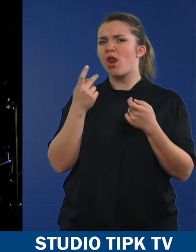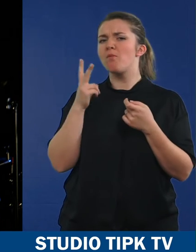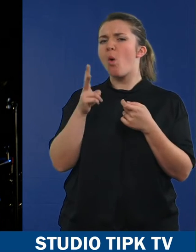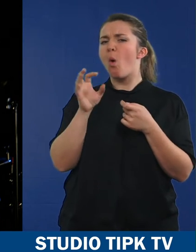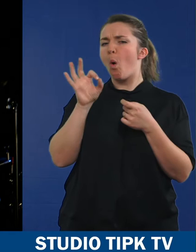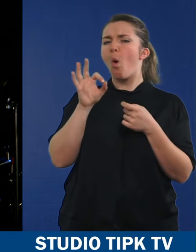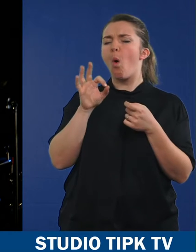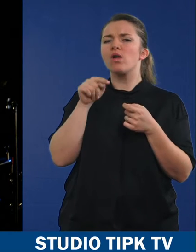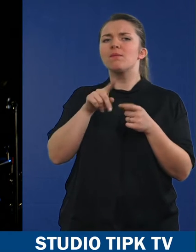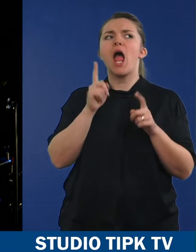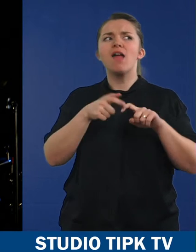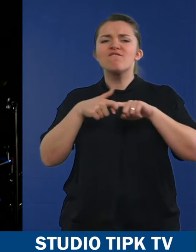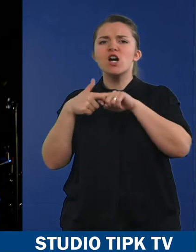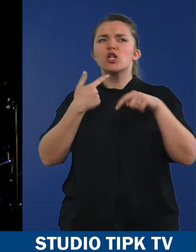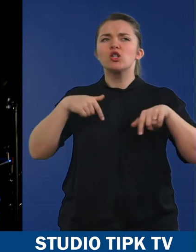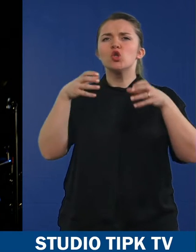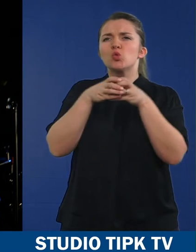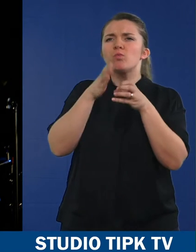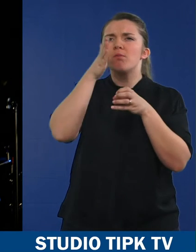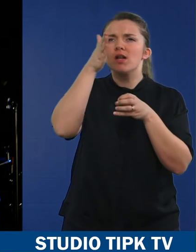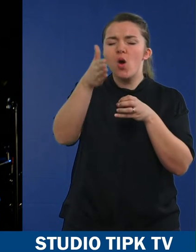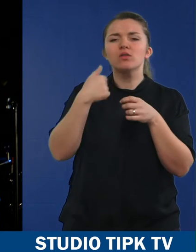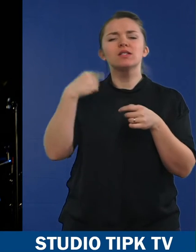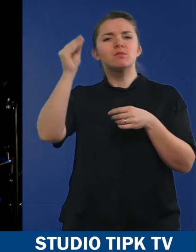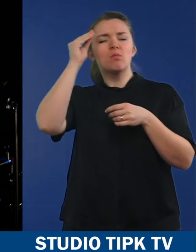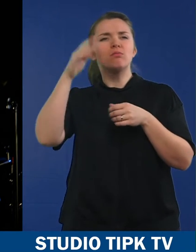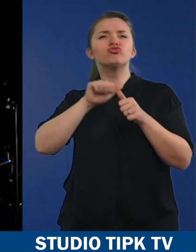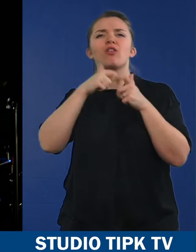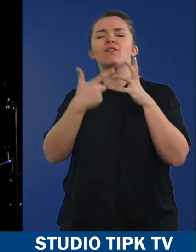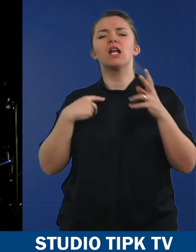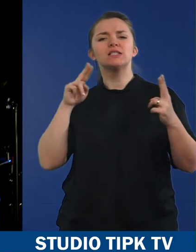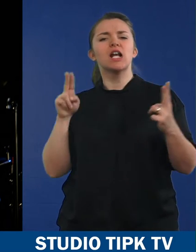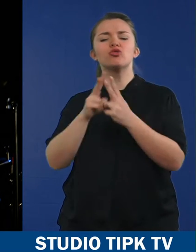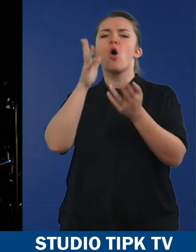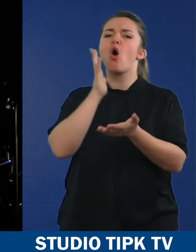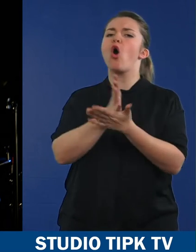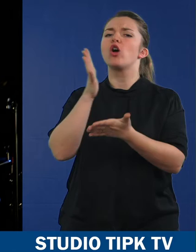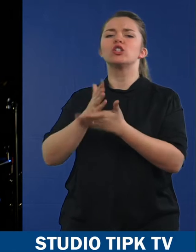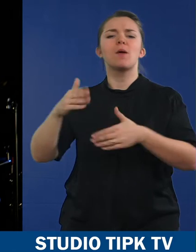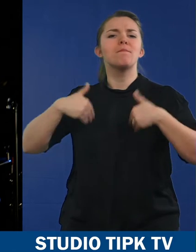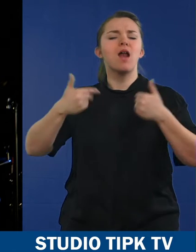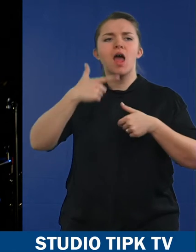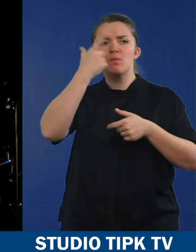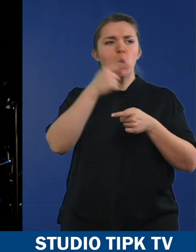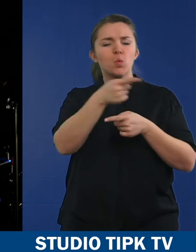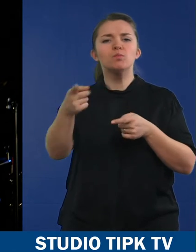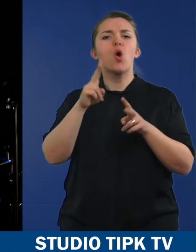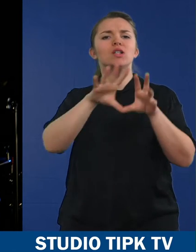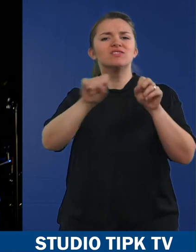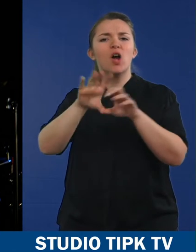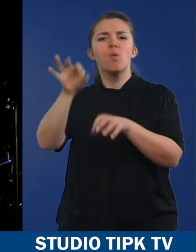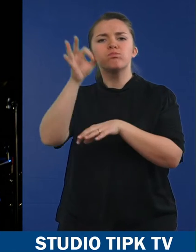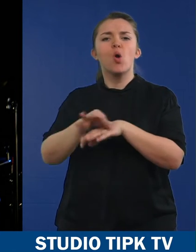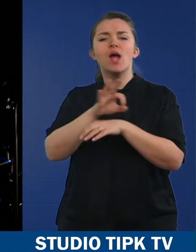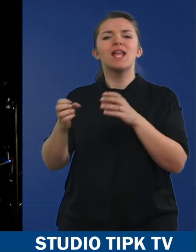naše skupne prihodnosti, se spominjam na številna srečanja z odličnimi mladimi ljudmi pri izvajanju